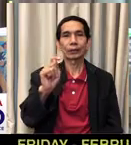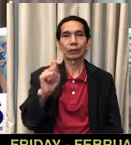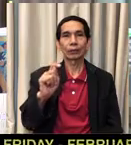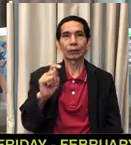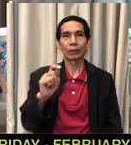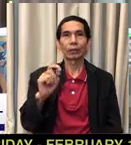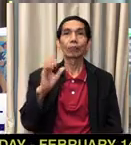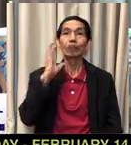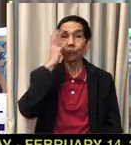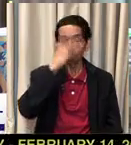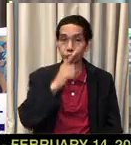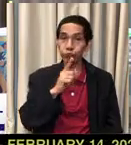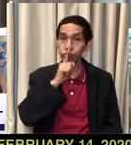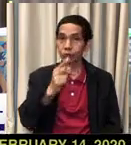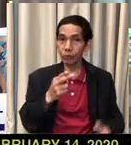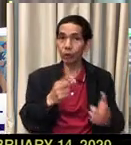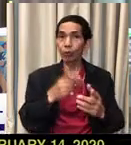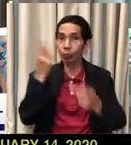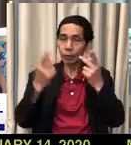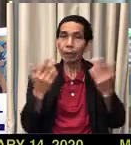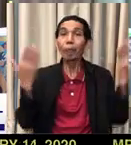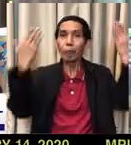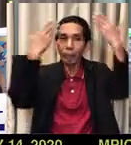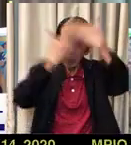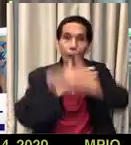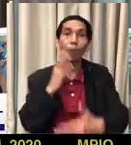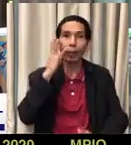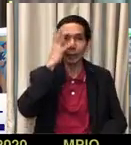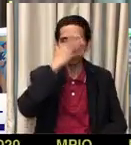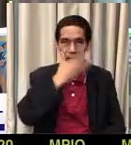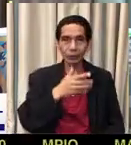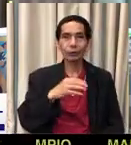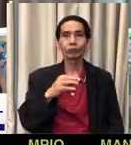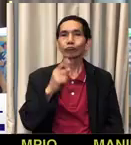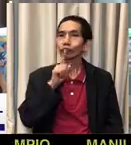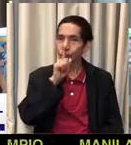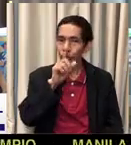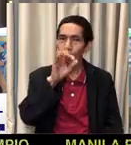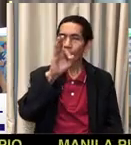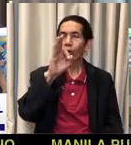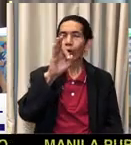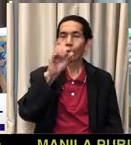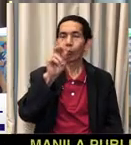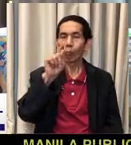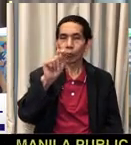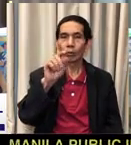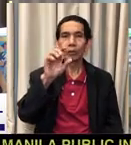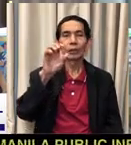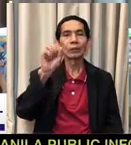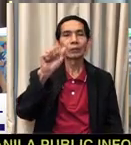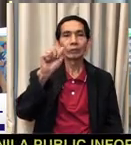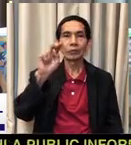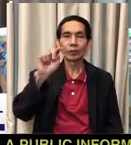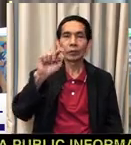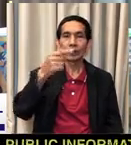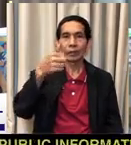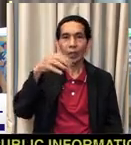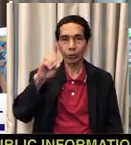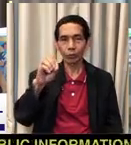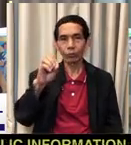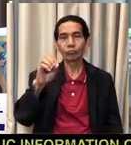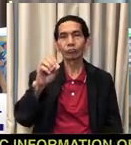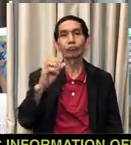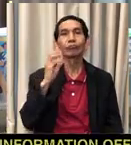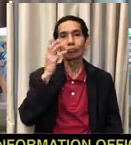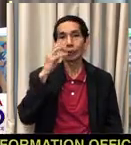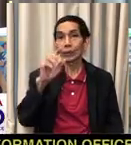Ganda, maganda talaga. Mas maganda magpunta ng gabi. Talagang para kang nasa ibang